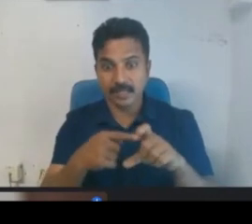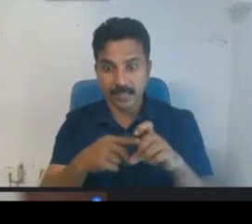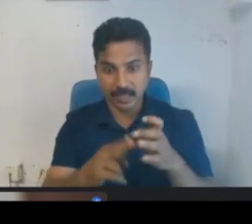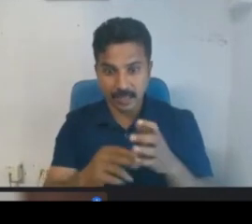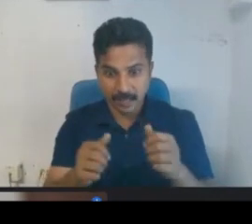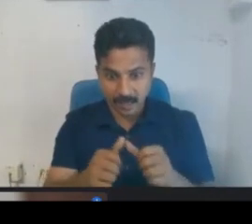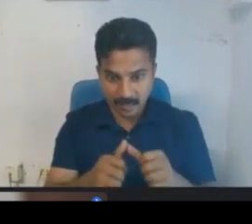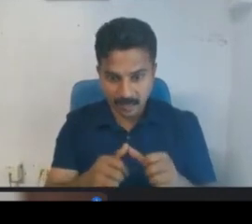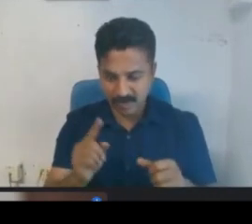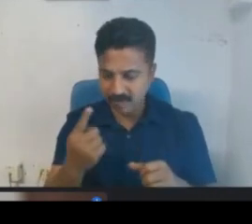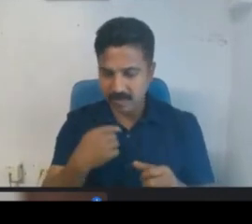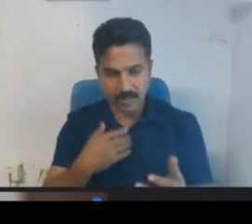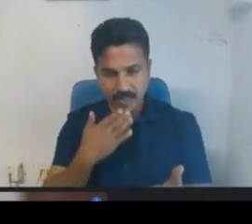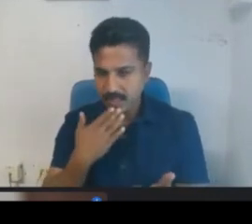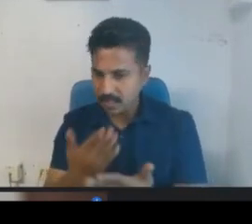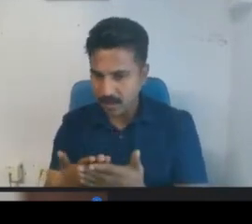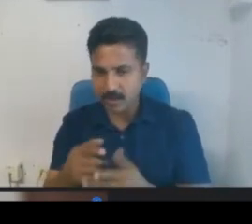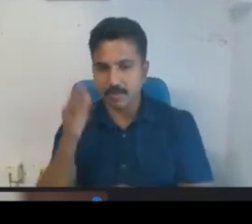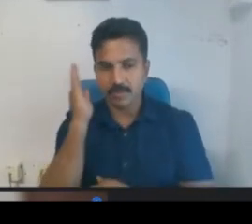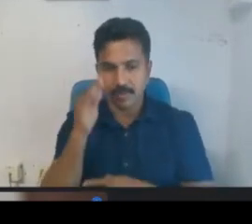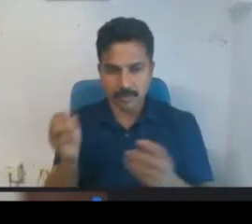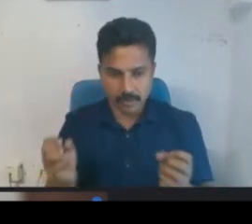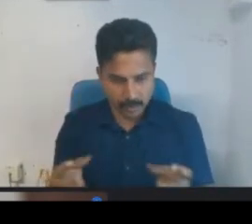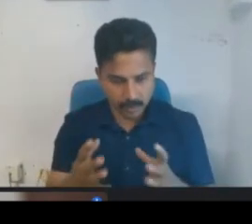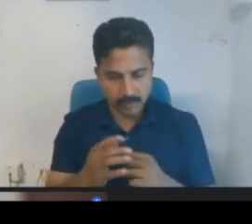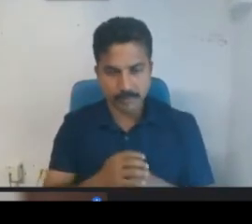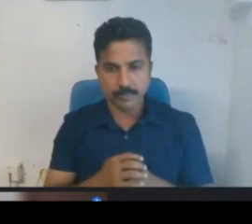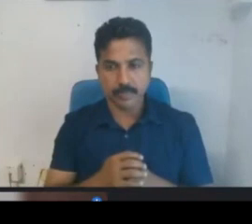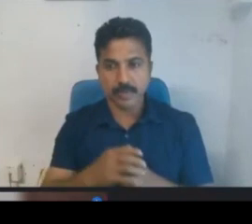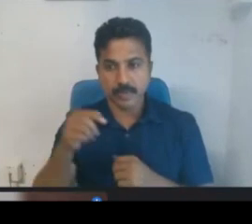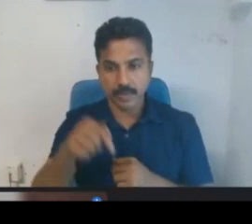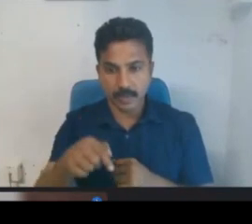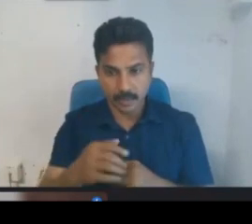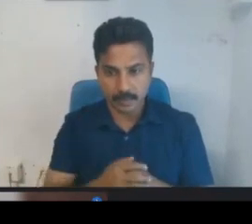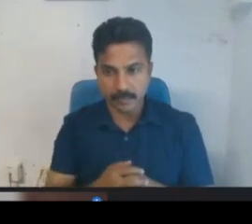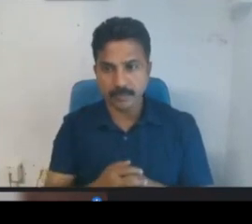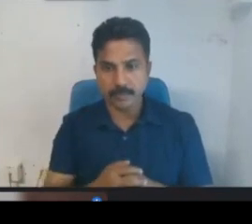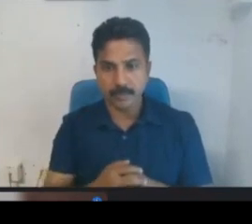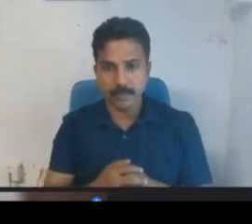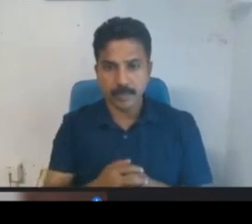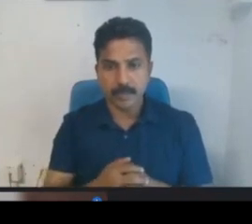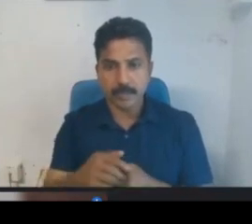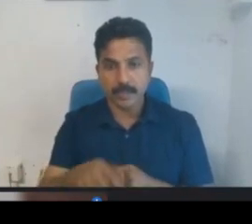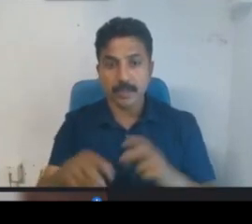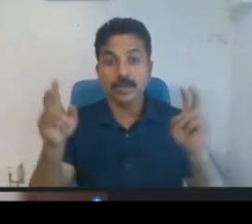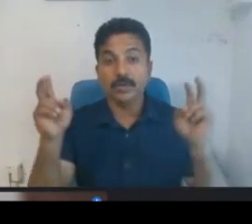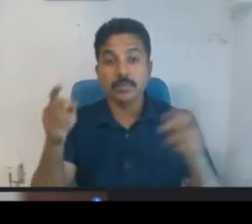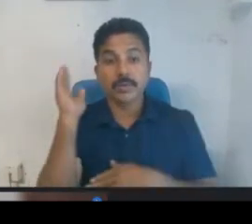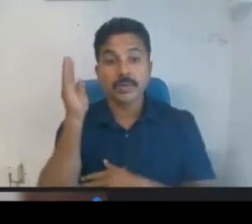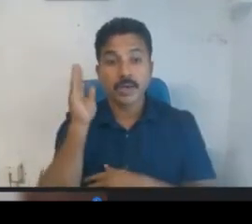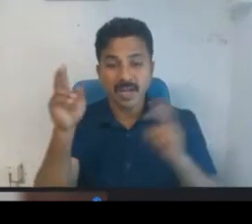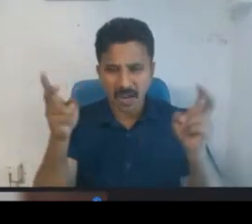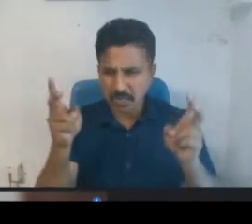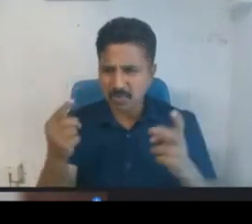ടീമിനും എന്റെ നന്ദി പറഞ്ഞുകൊണ്ട് നമുക്ക് തുടങ്ങാം. ഇന്ന് ഞാൻ എടുക്കാൻ പോകുന്ന